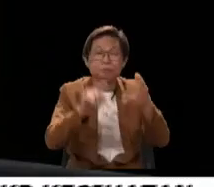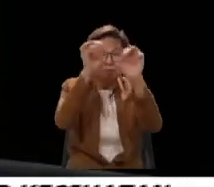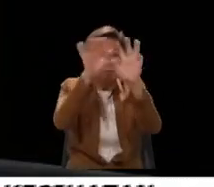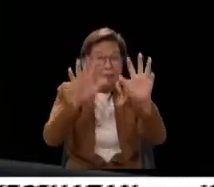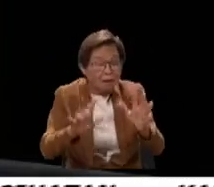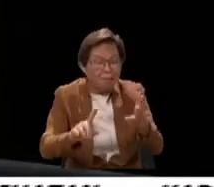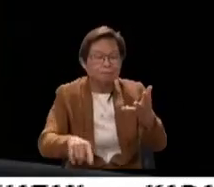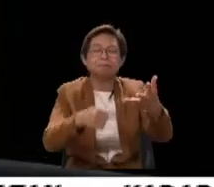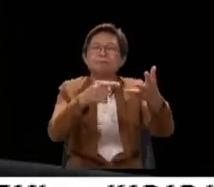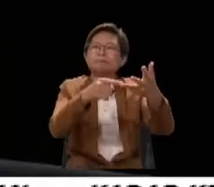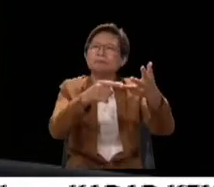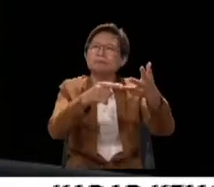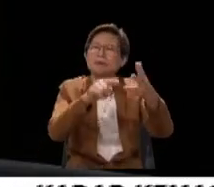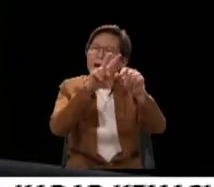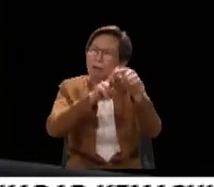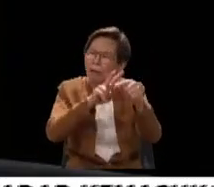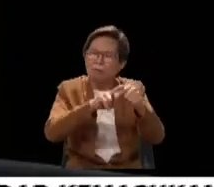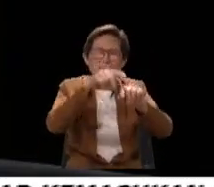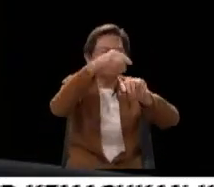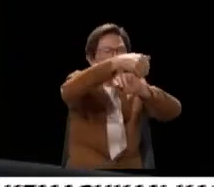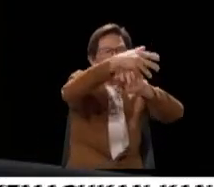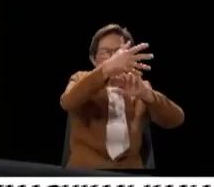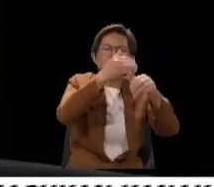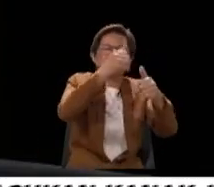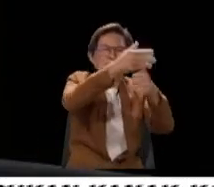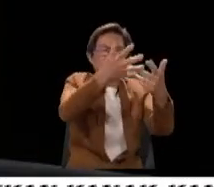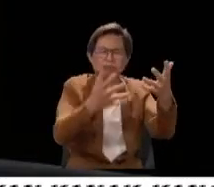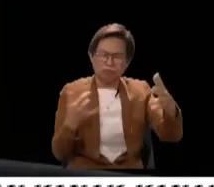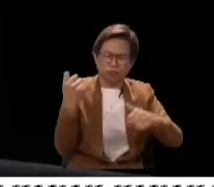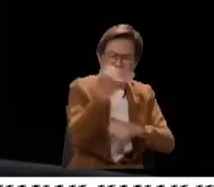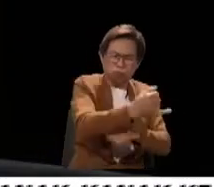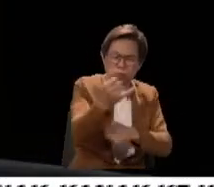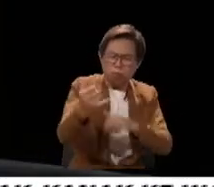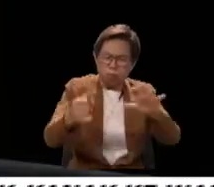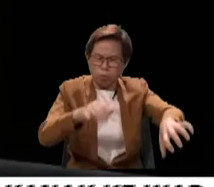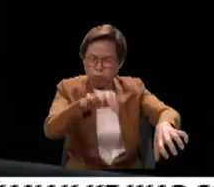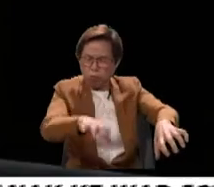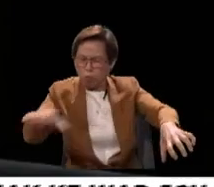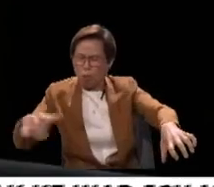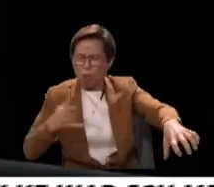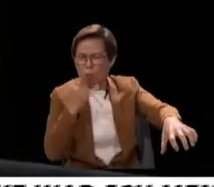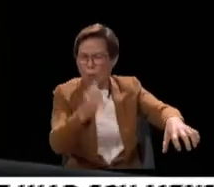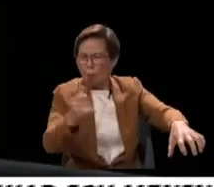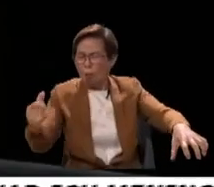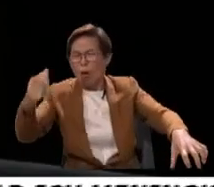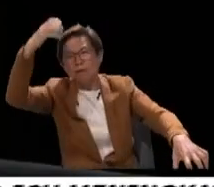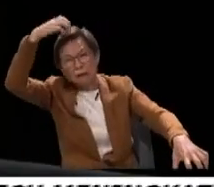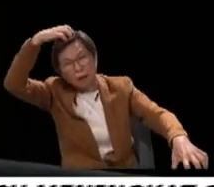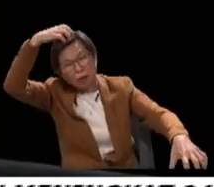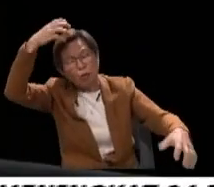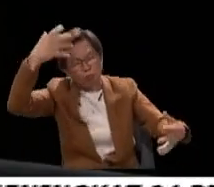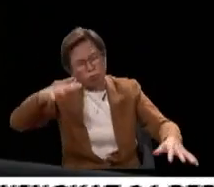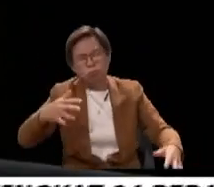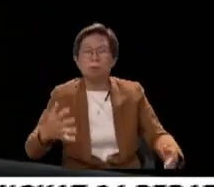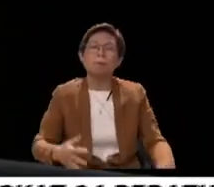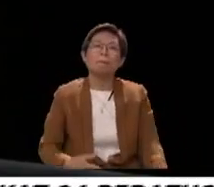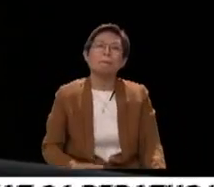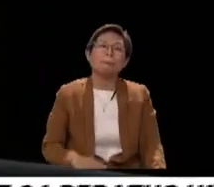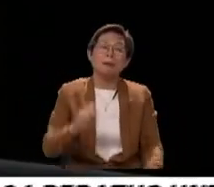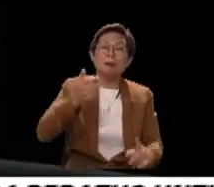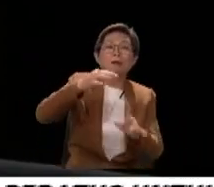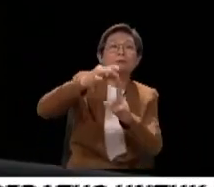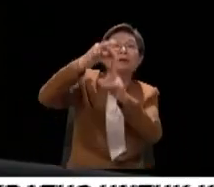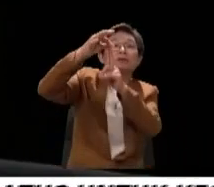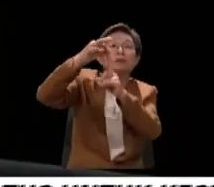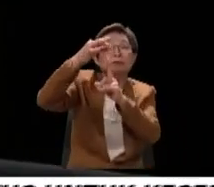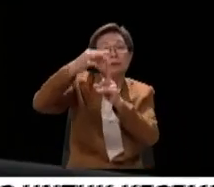ke ke apa Klang eh kawasan-kawasan di negeri Selangor dan untuk spesifik untuk